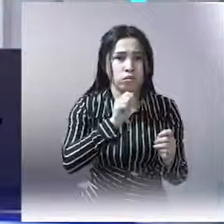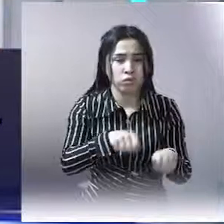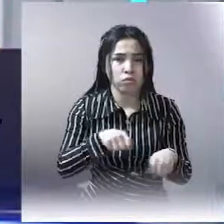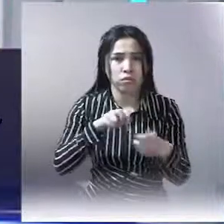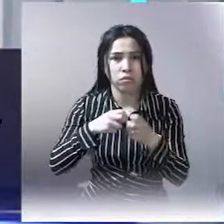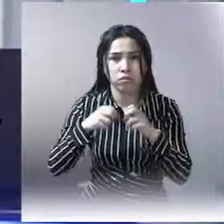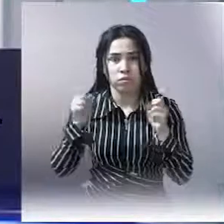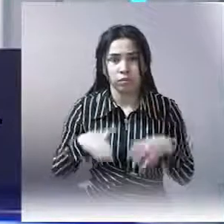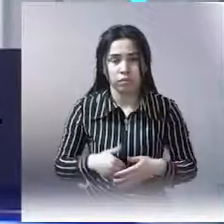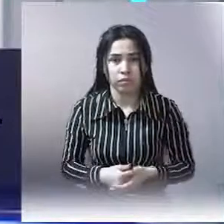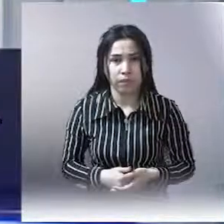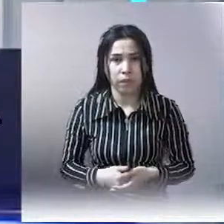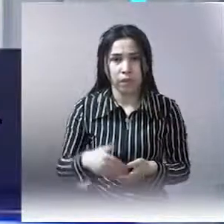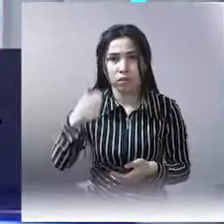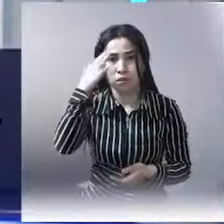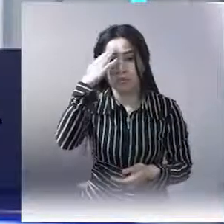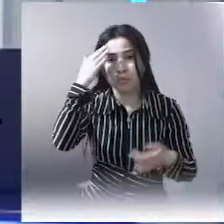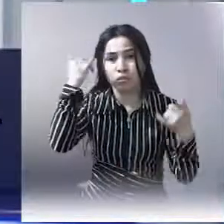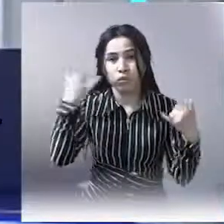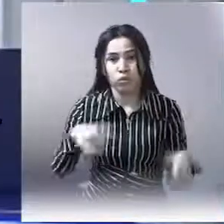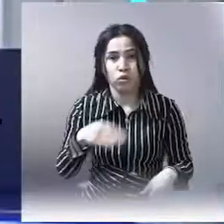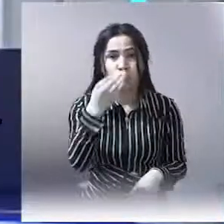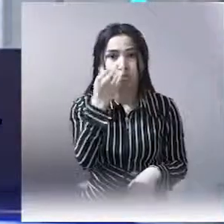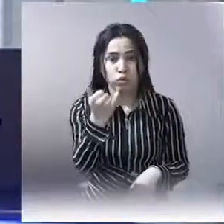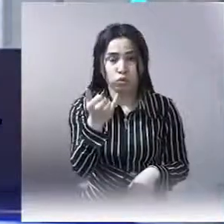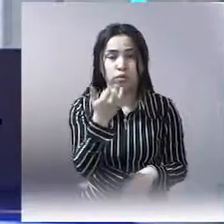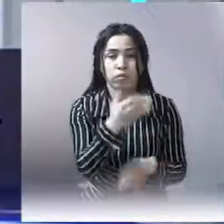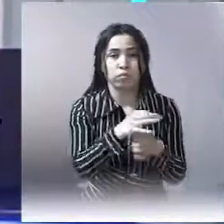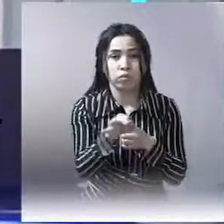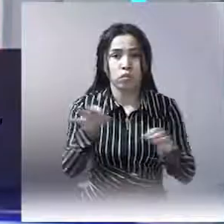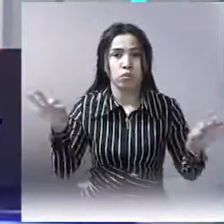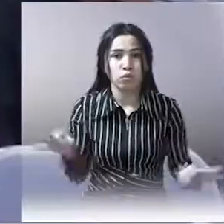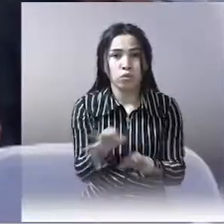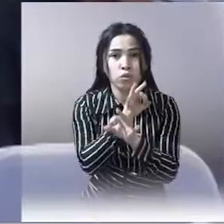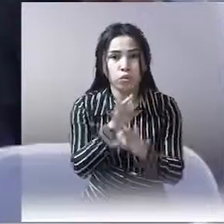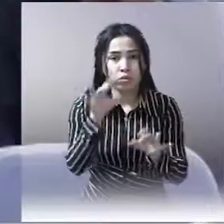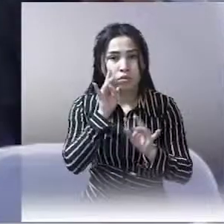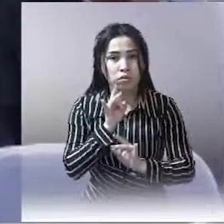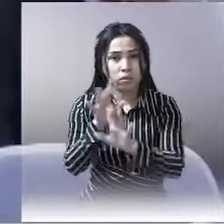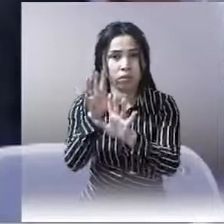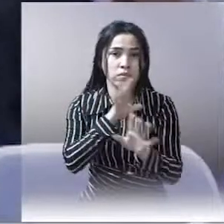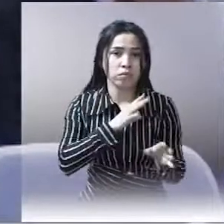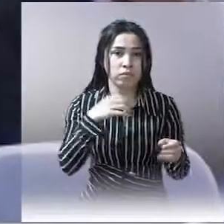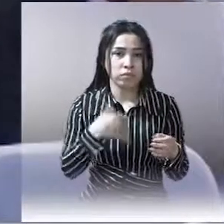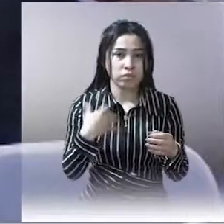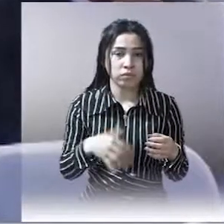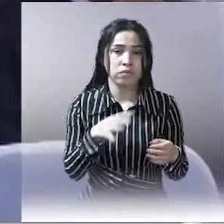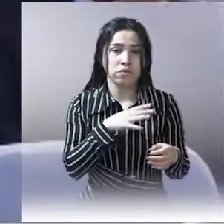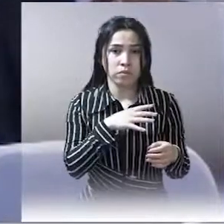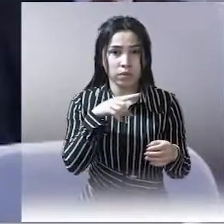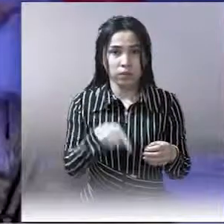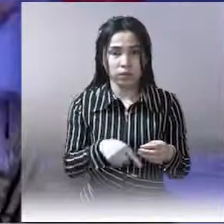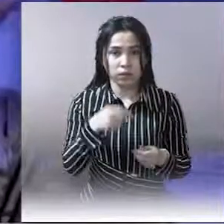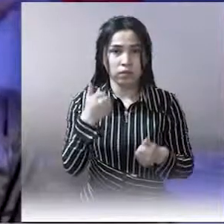талантливые русские мастера национальной музыки теперь осваивают инструменты мирового искусства это стало ясно в ходе прошедшего здесь отбора для фестиваля